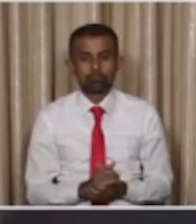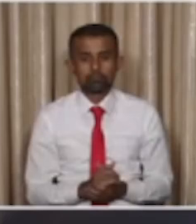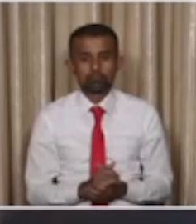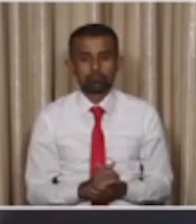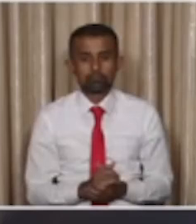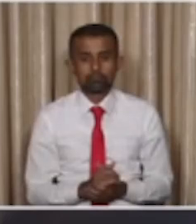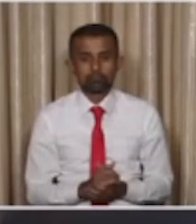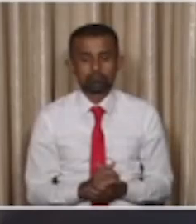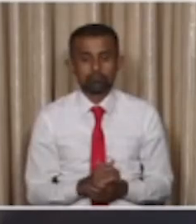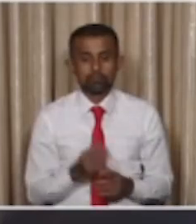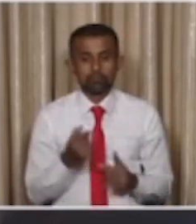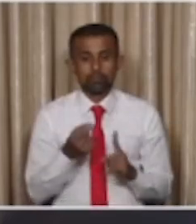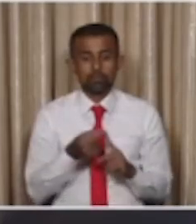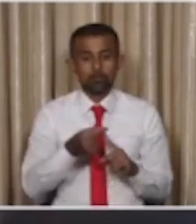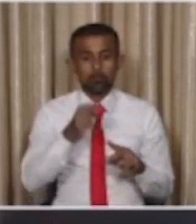මේ අර්ථසාධක